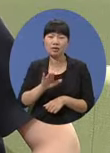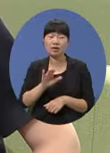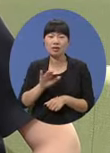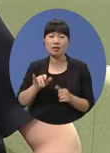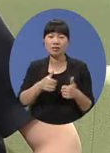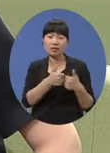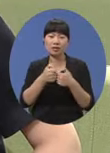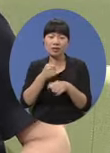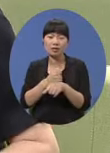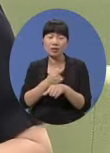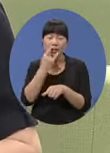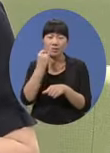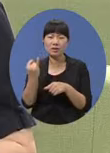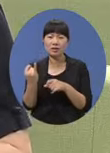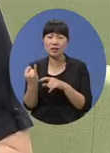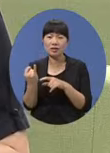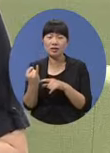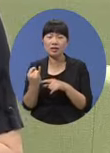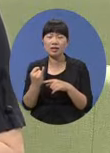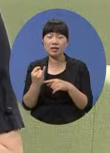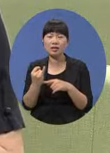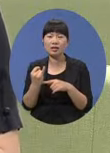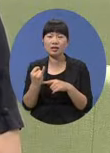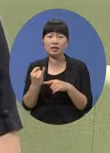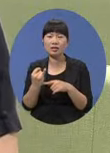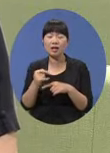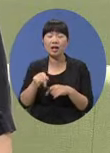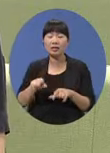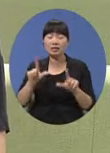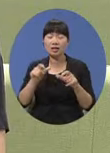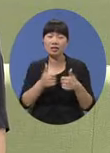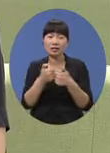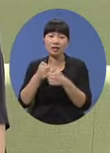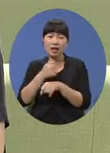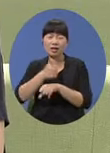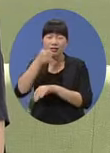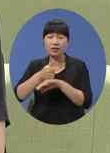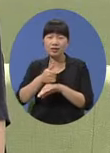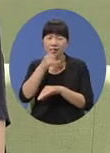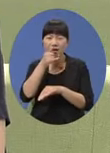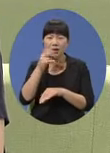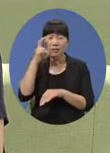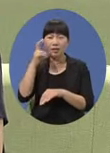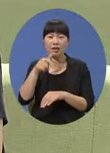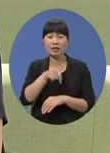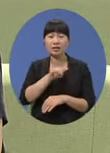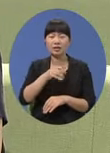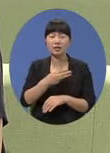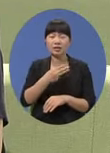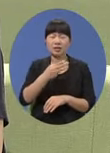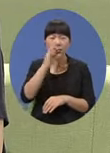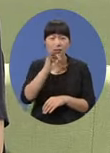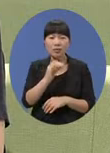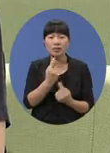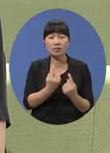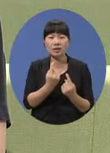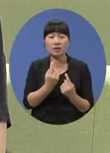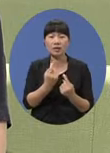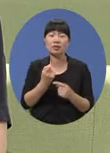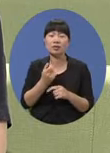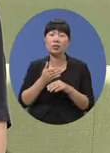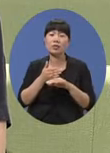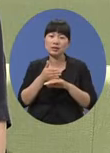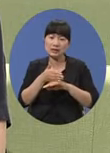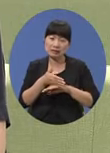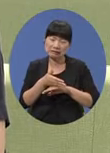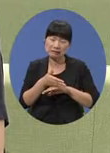이제 상담을 좀 하고 어머님하고 이렇게 이야기를 때 그날 집좀 해보고 한 결과 아마 기질로는 조금 늦된